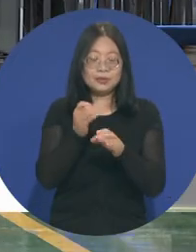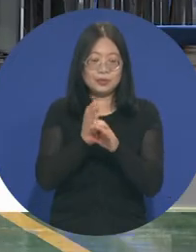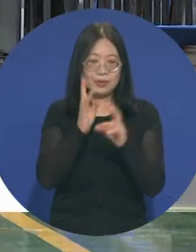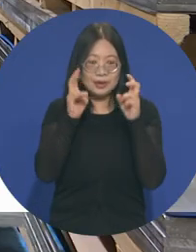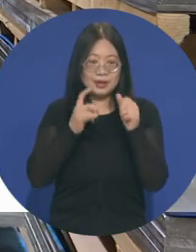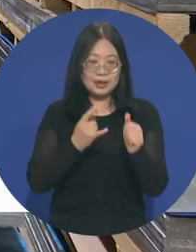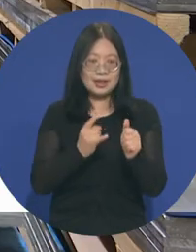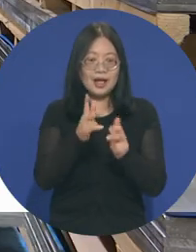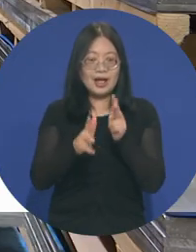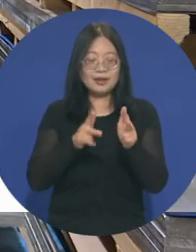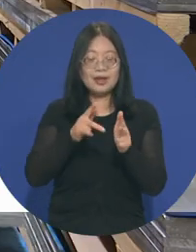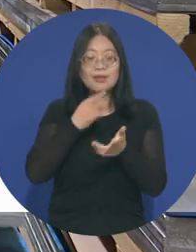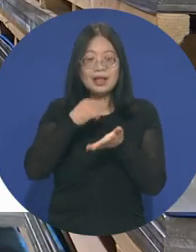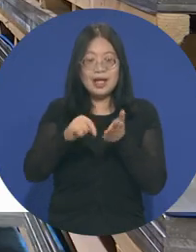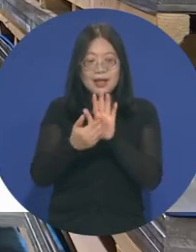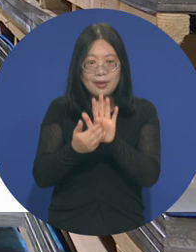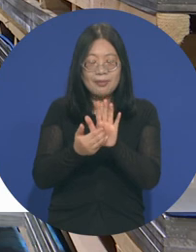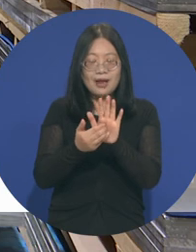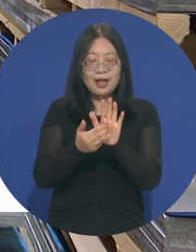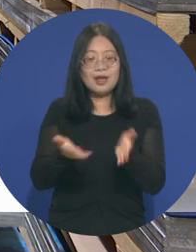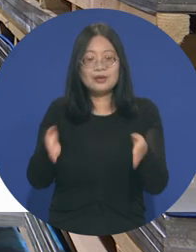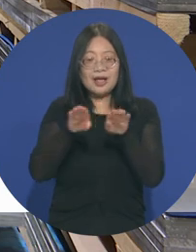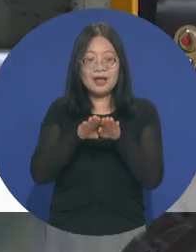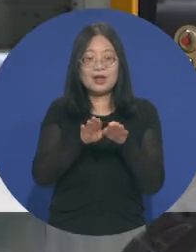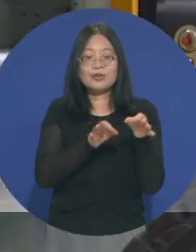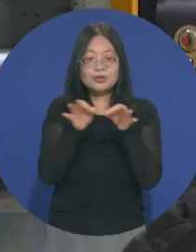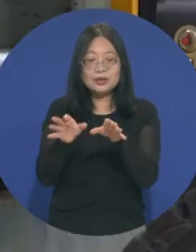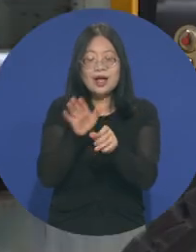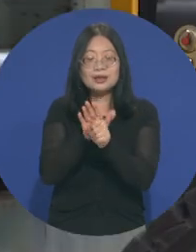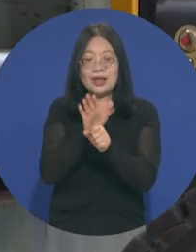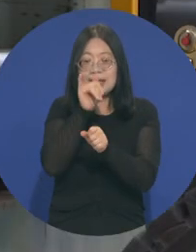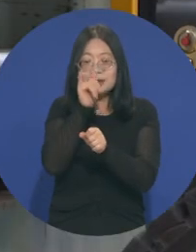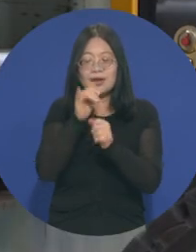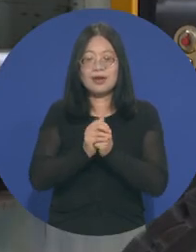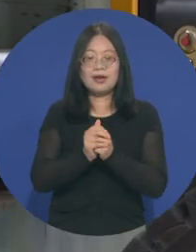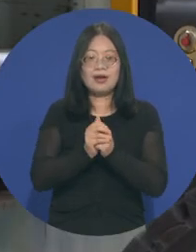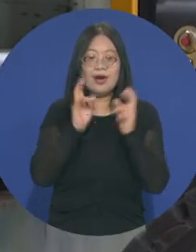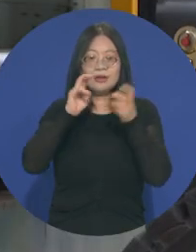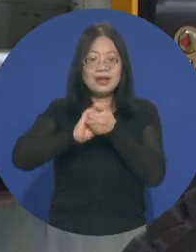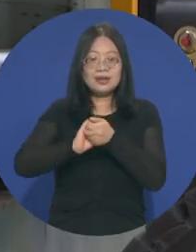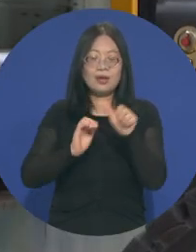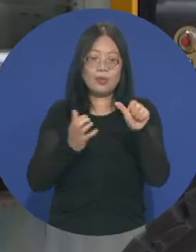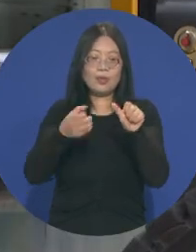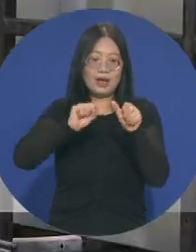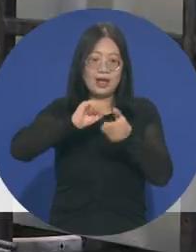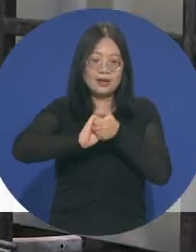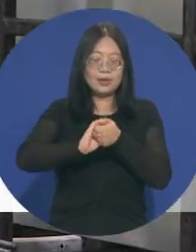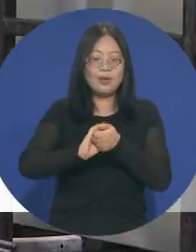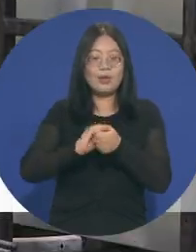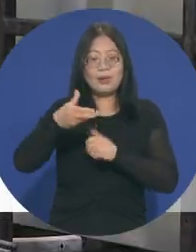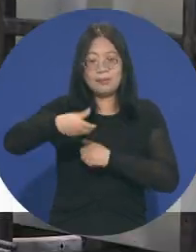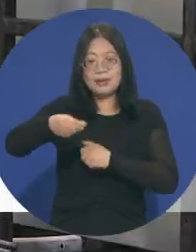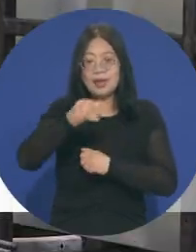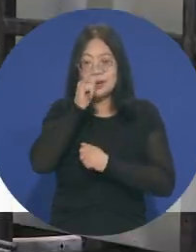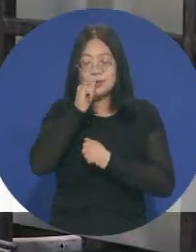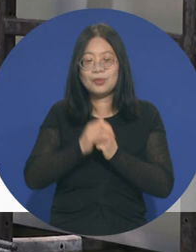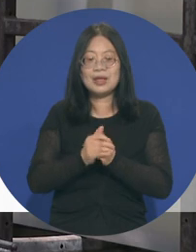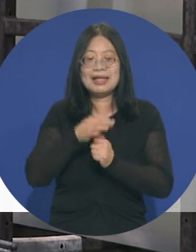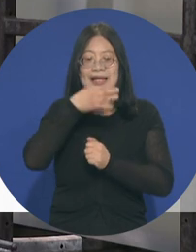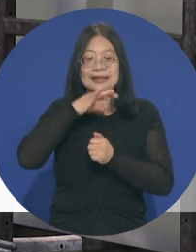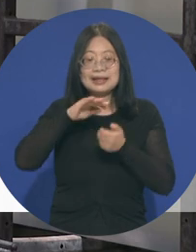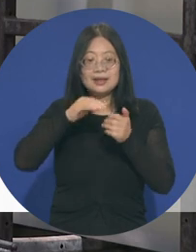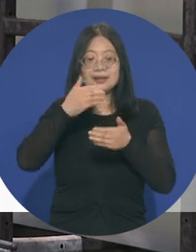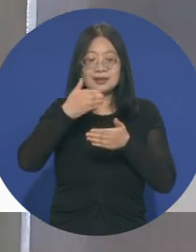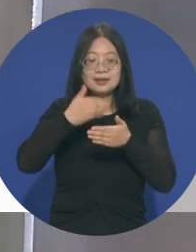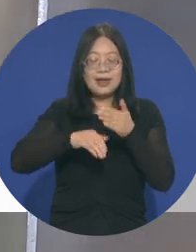중소기업의 산업재해 예방시설 투자에도 자금을 지원합니다. 업체당 약 5억 원 한도로 융자를 지원하며 이자 차액